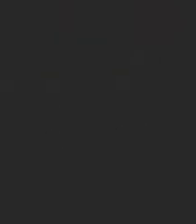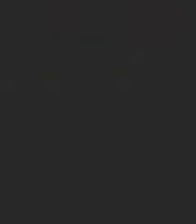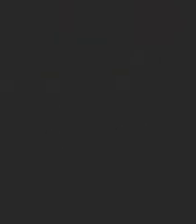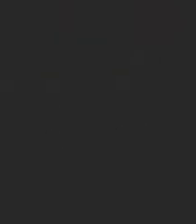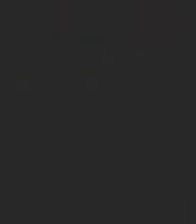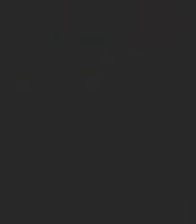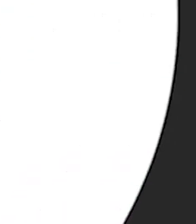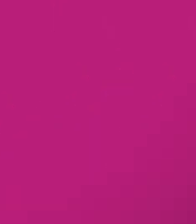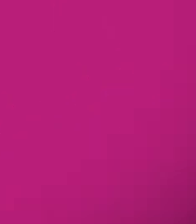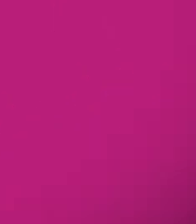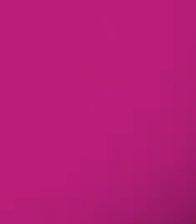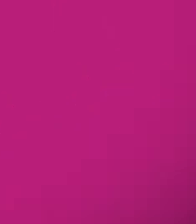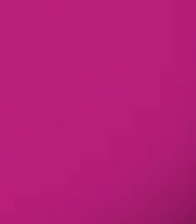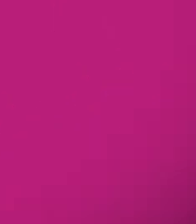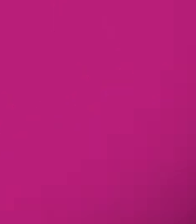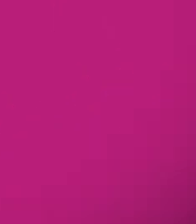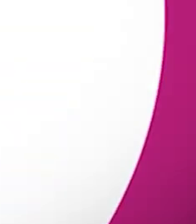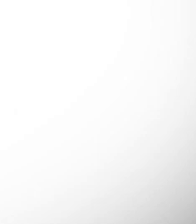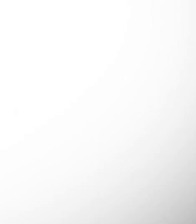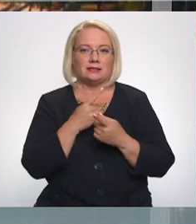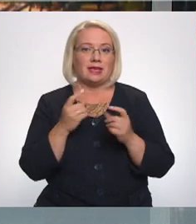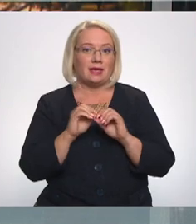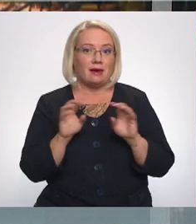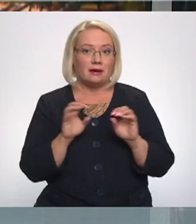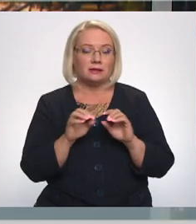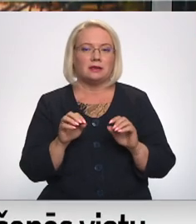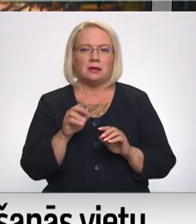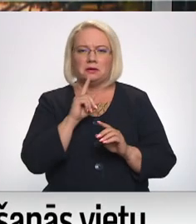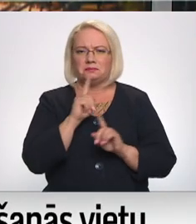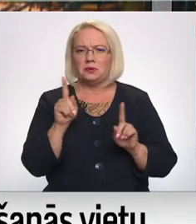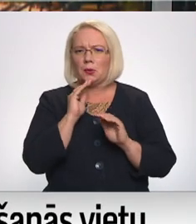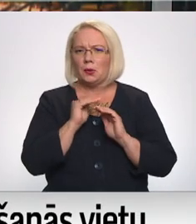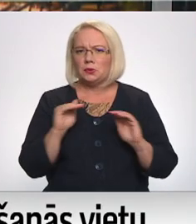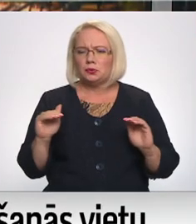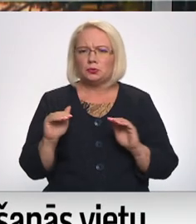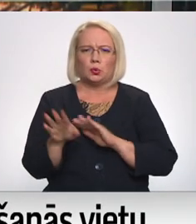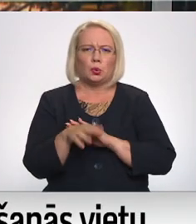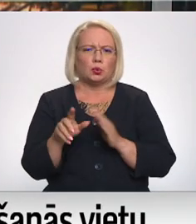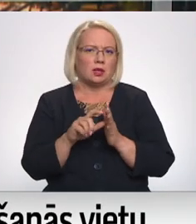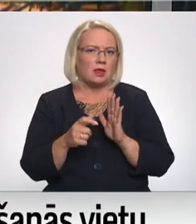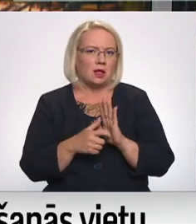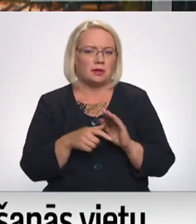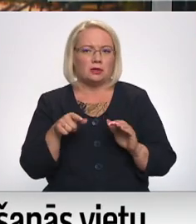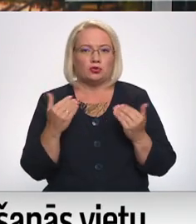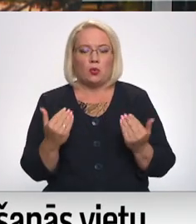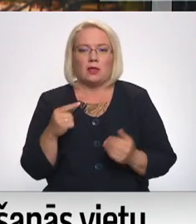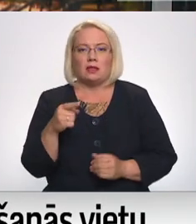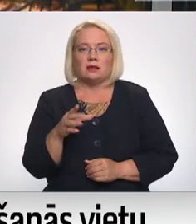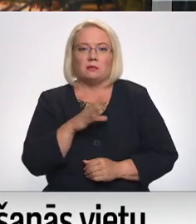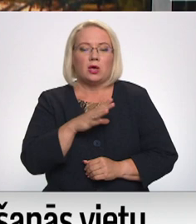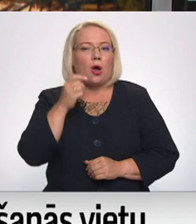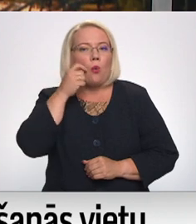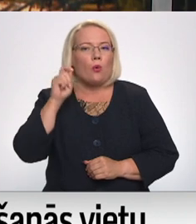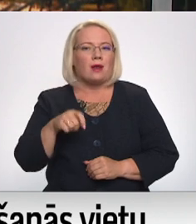Re, viss ēters ir te! Neierasts klusums un gandrīz tukšas telpas. Šāds skats šodien pavērās